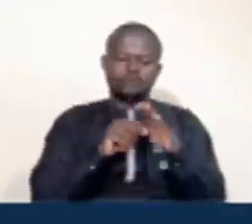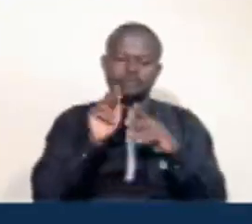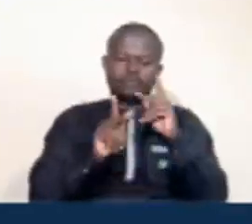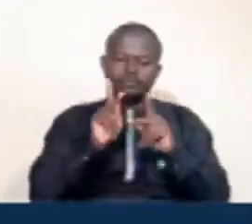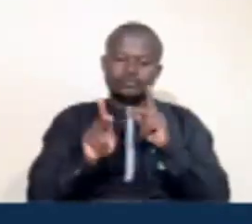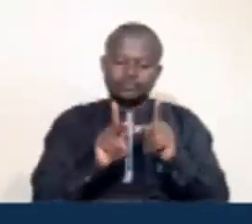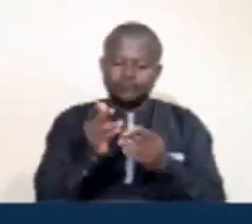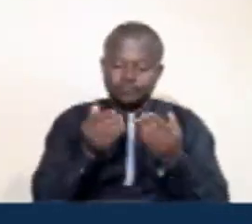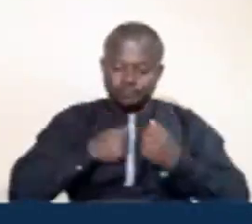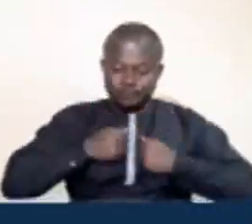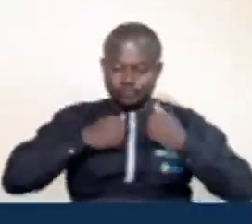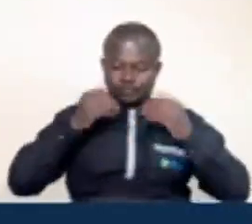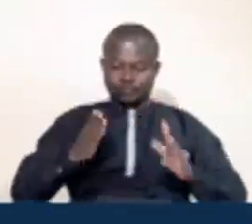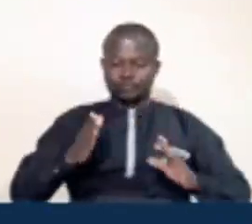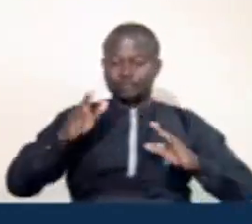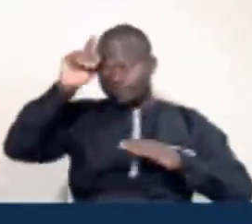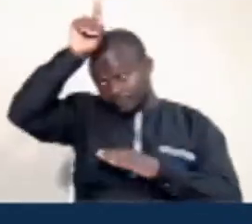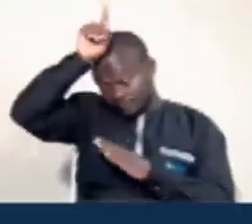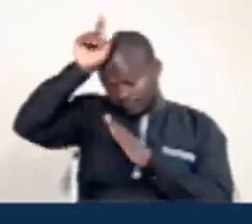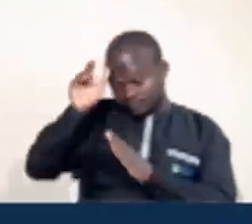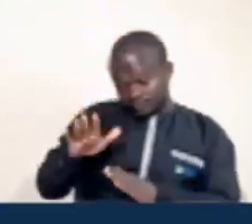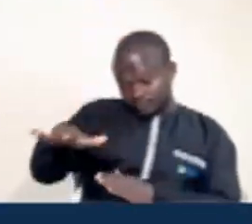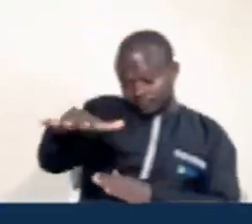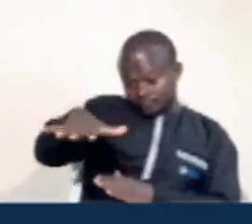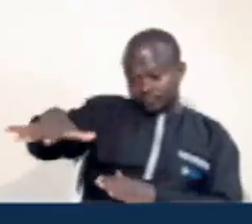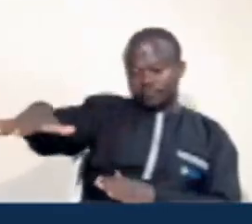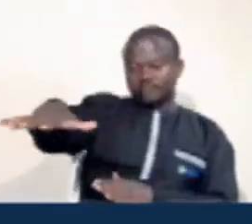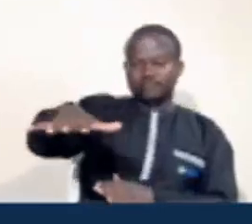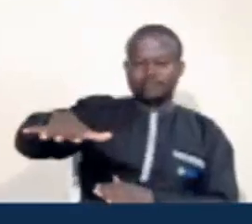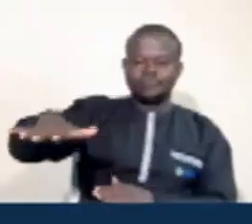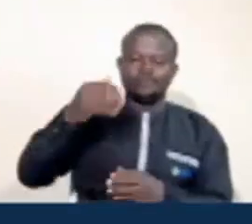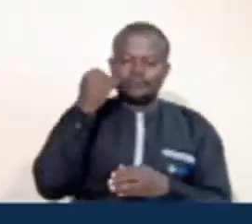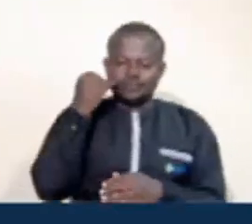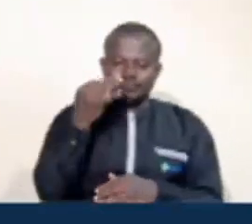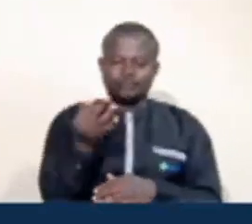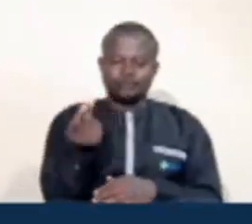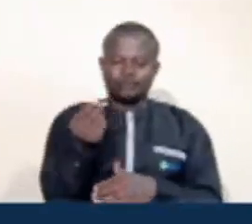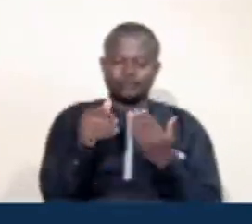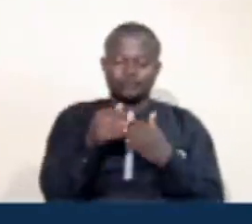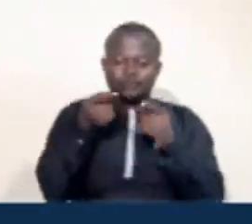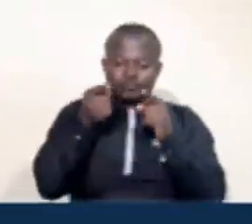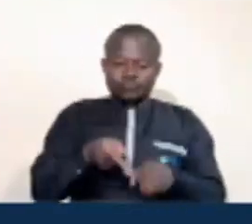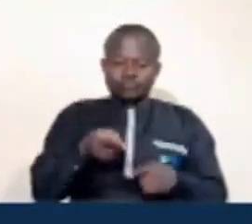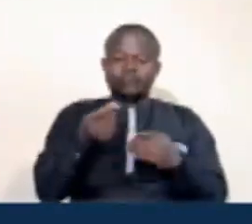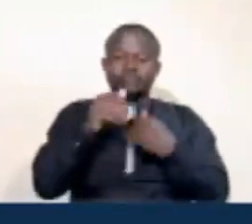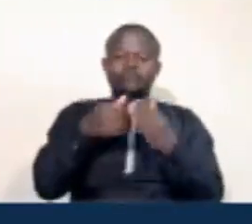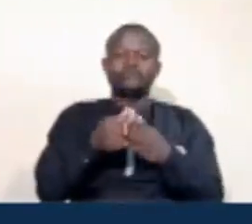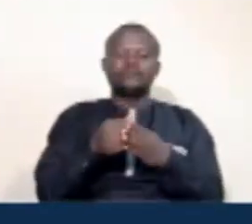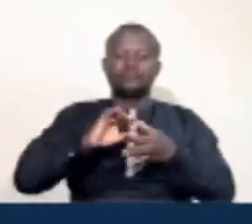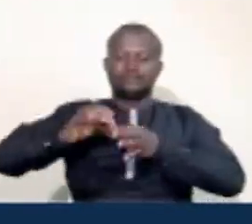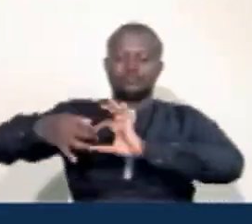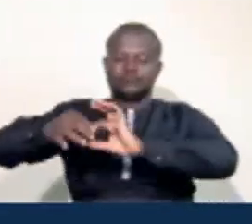abaturage mu giturage hasi iyo amafaranga abonetse amafaranga ni